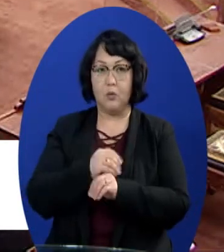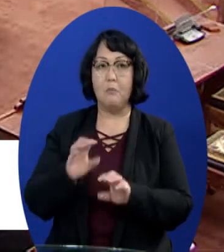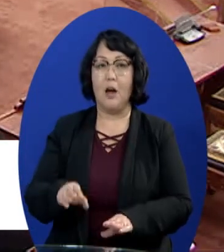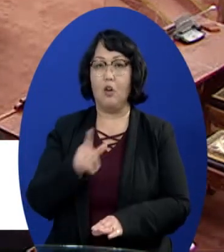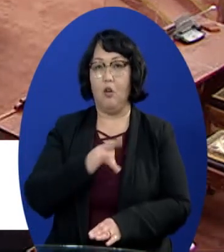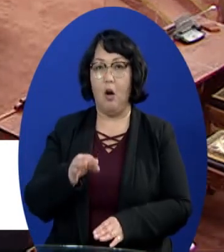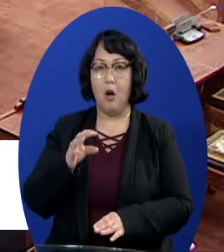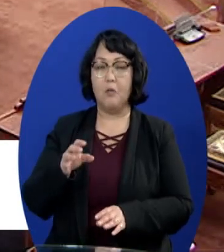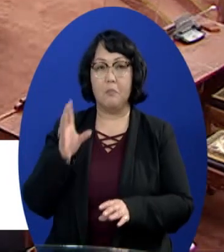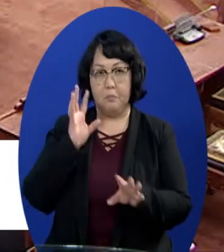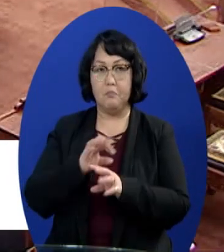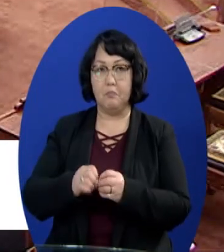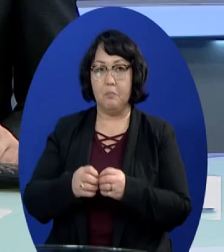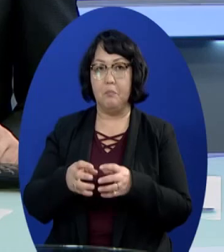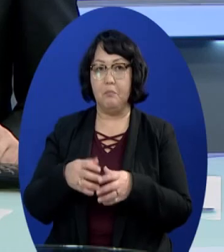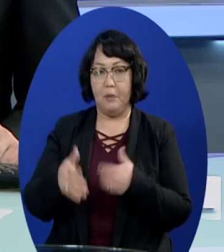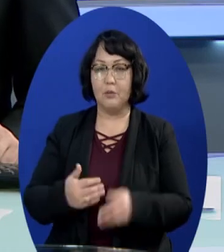байнгын хороо байгуулад байгаа юм.